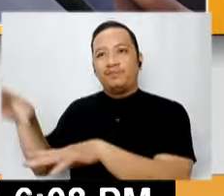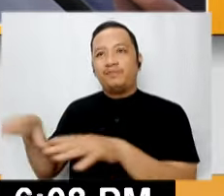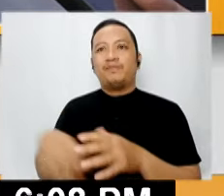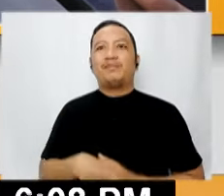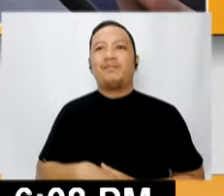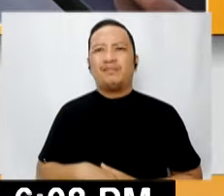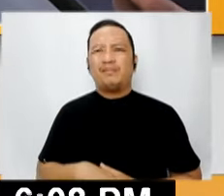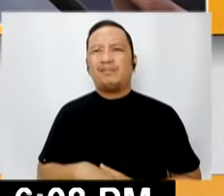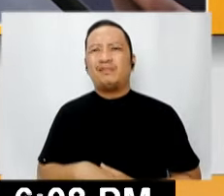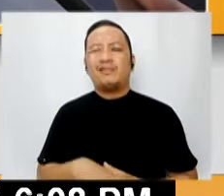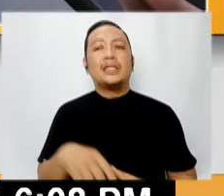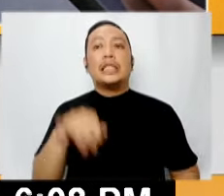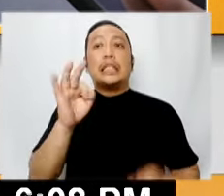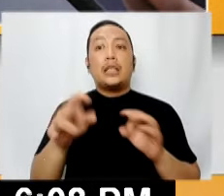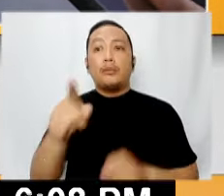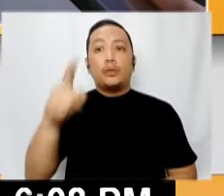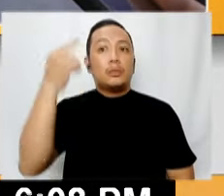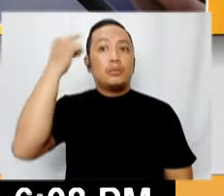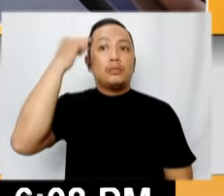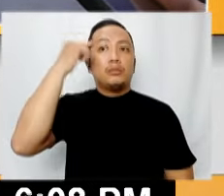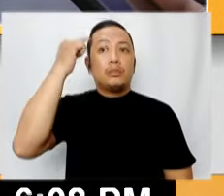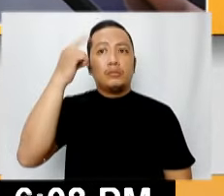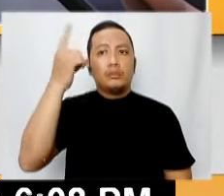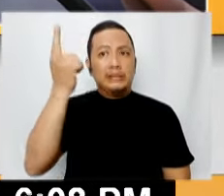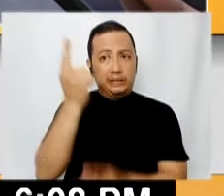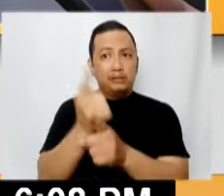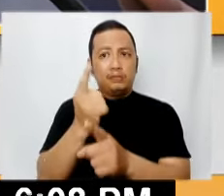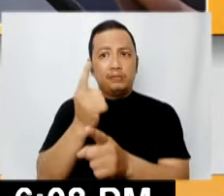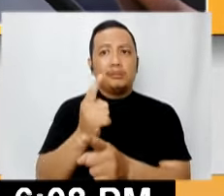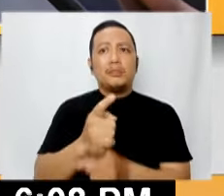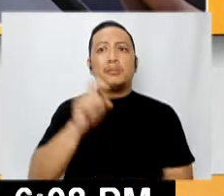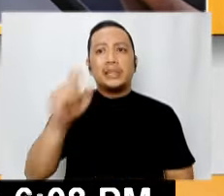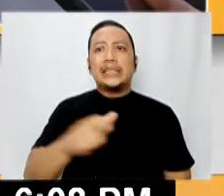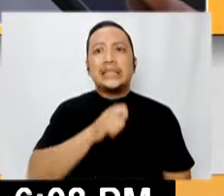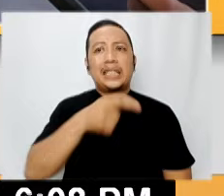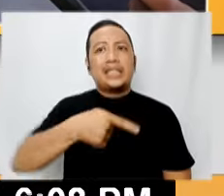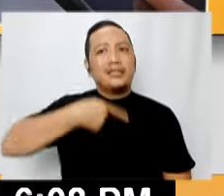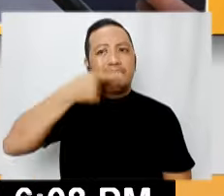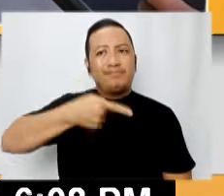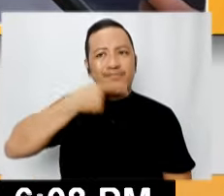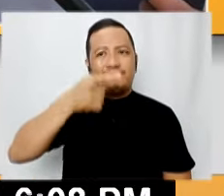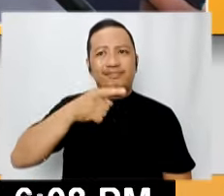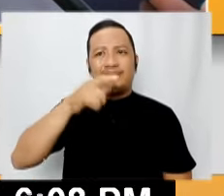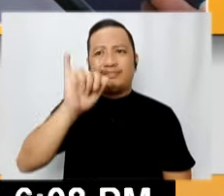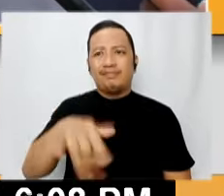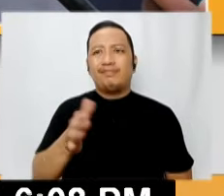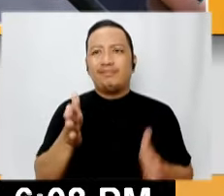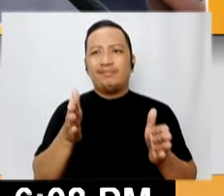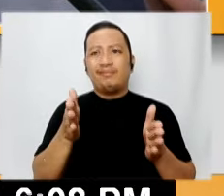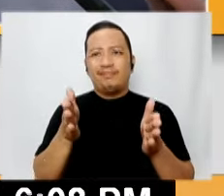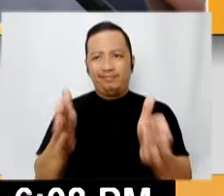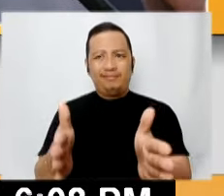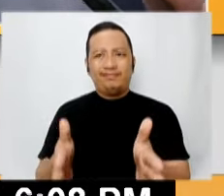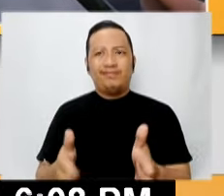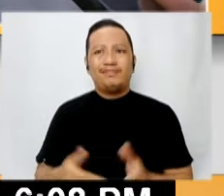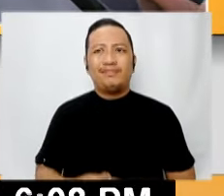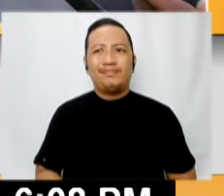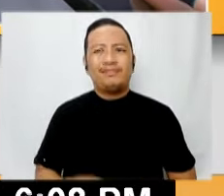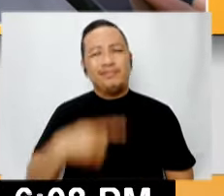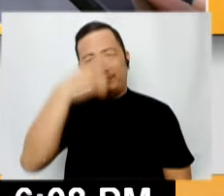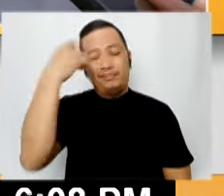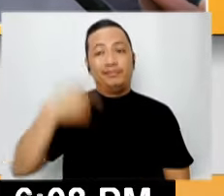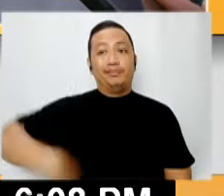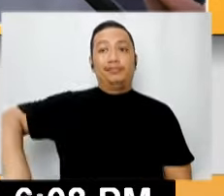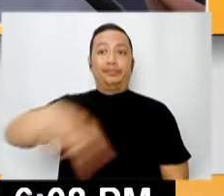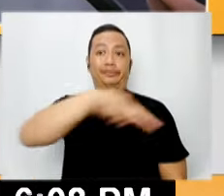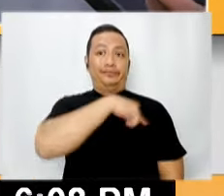kang pag-iisip, hindi mo dapat sinasabi o iniisip na gagawin yun, no? Kasi tayo dito,